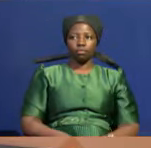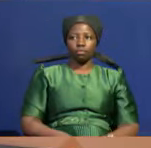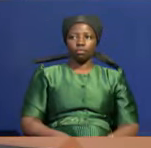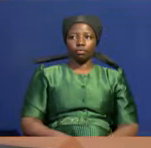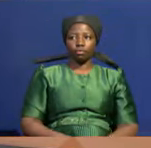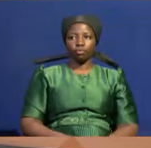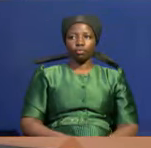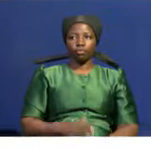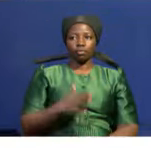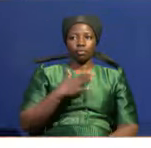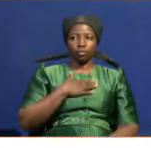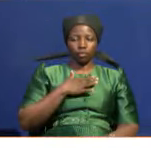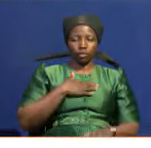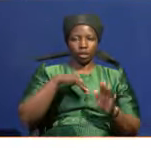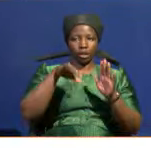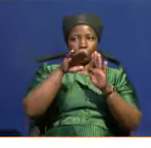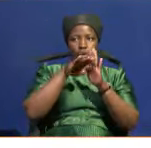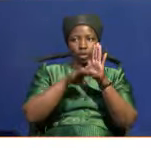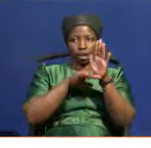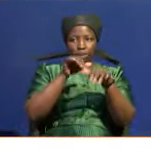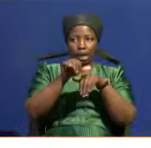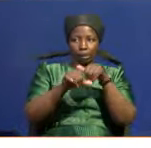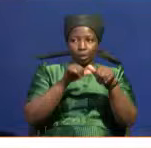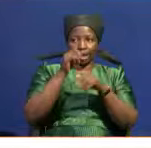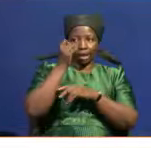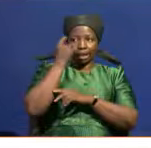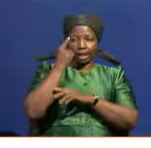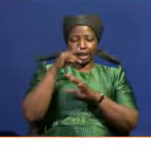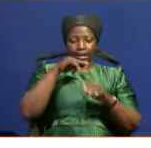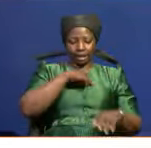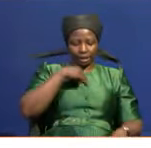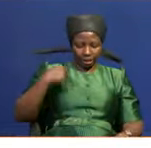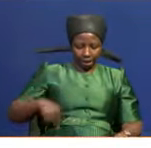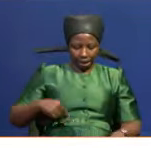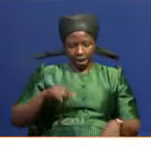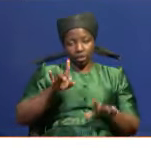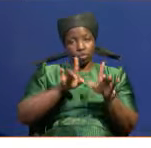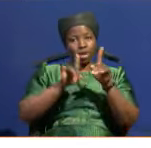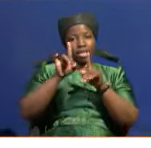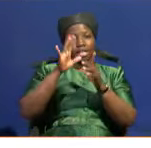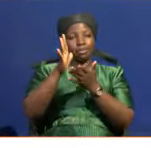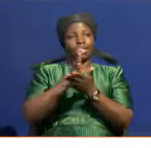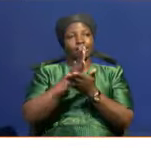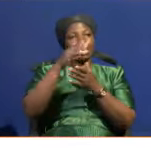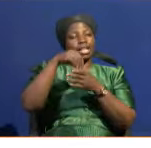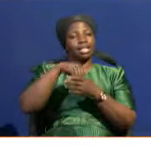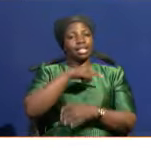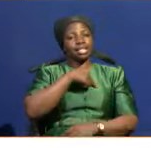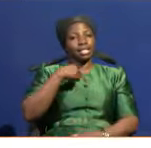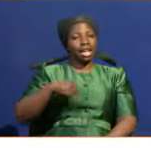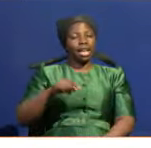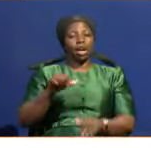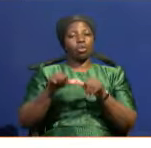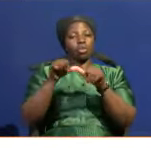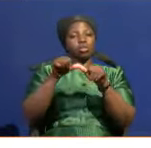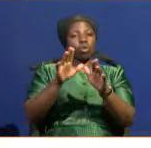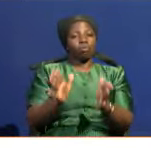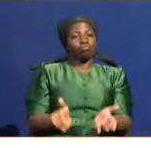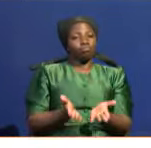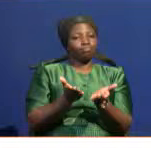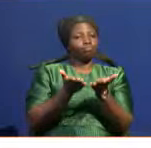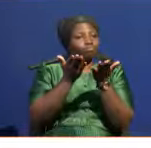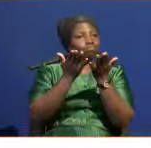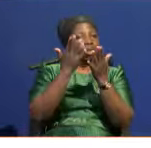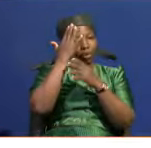Katika makala yetu kuhusu Ifahamu China, sekta ya utalii nchini China inazidi kuimarika kutokana na sera mpya